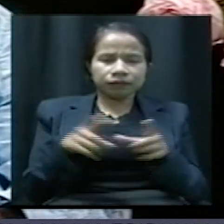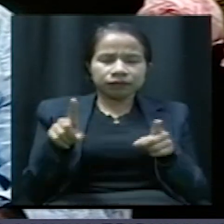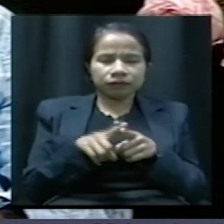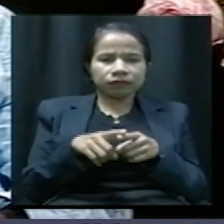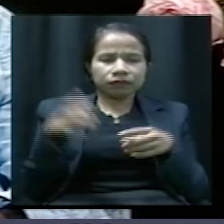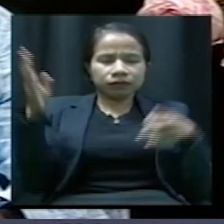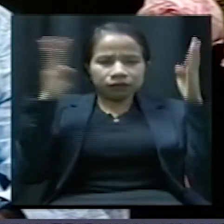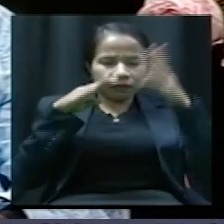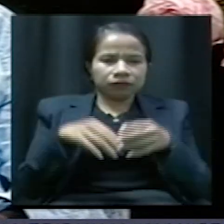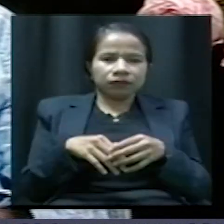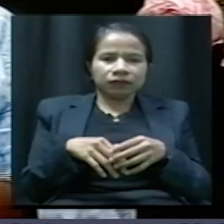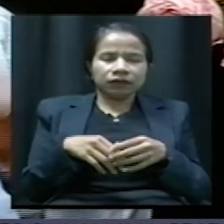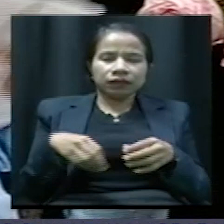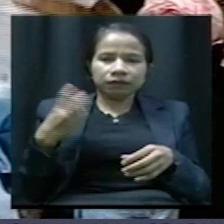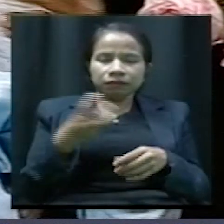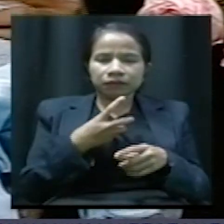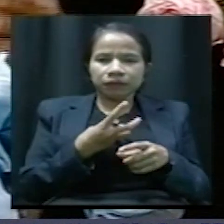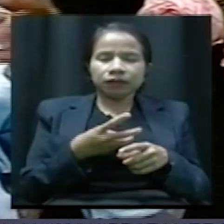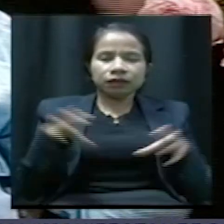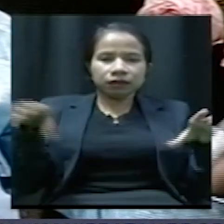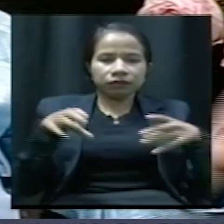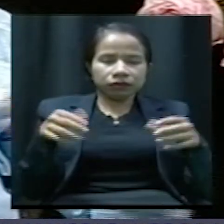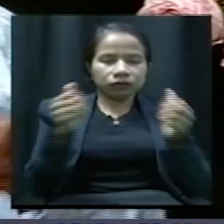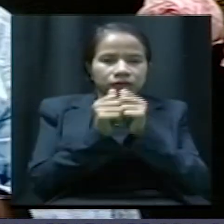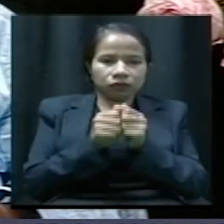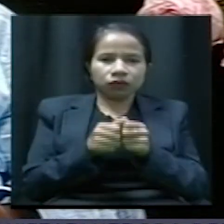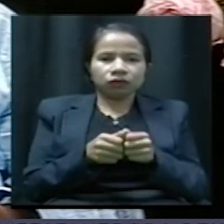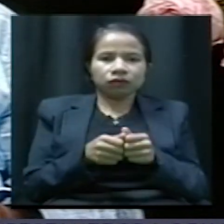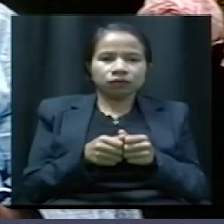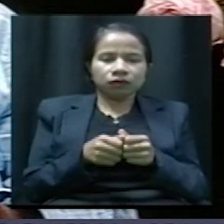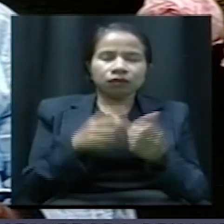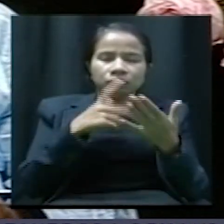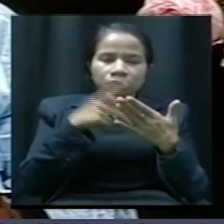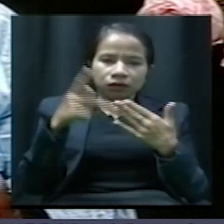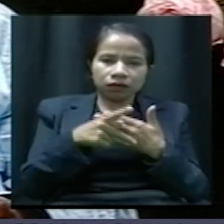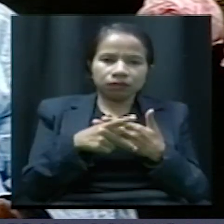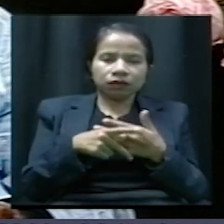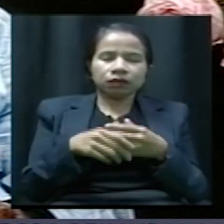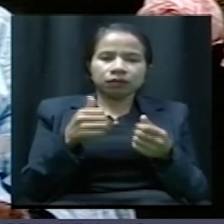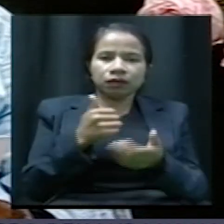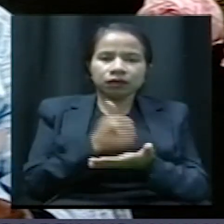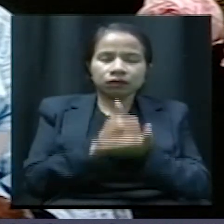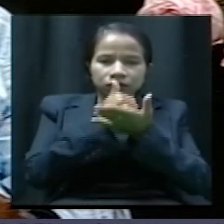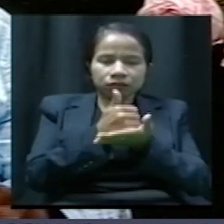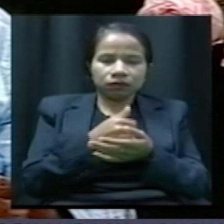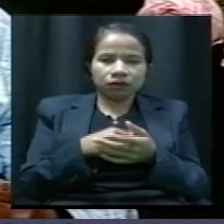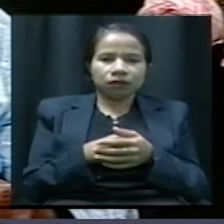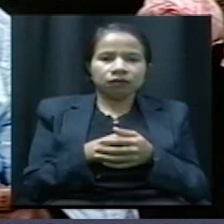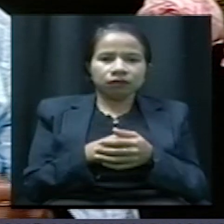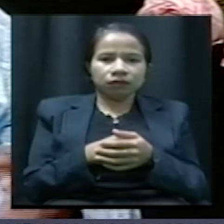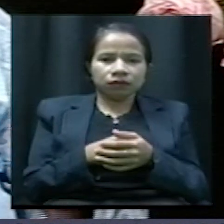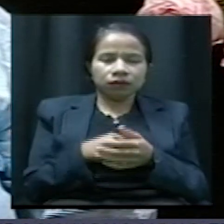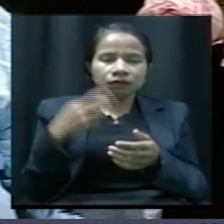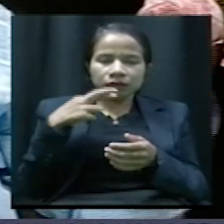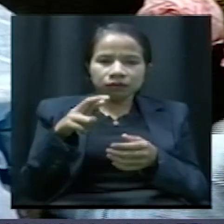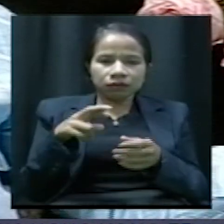ita con serviço remoto kita quando é informal ya programa integrado direct tevez ita bela sang apoio mal de parte dan ema recomendação nia